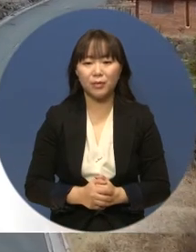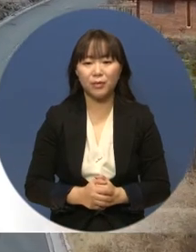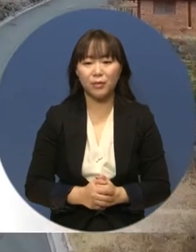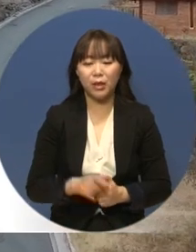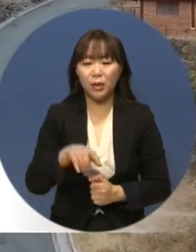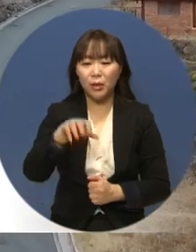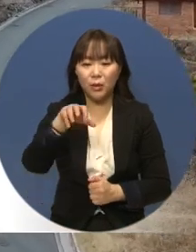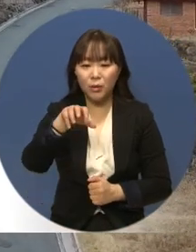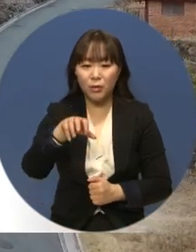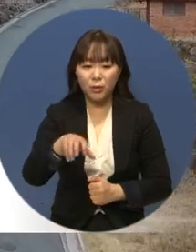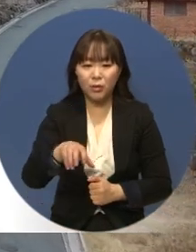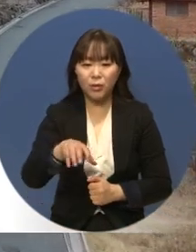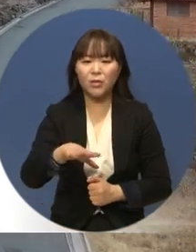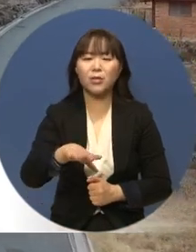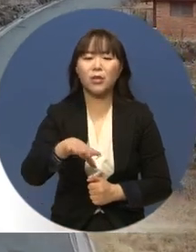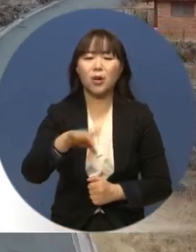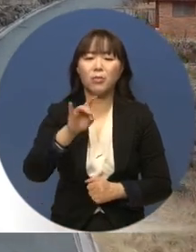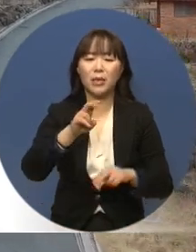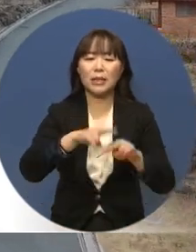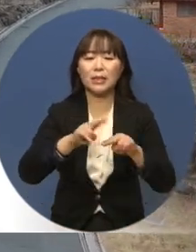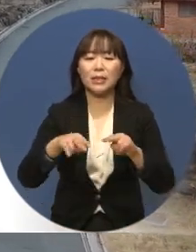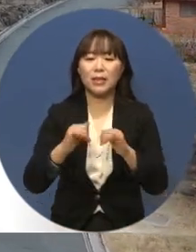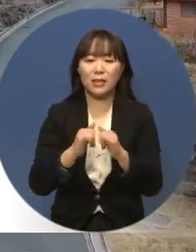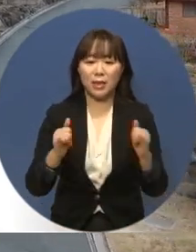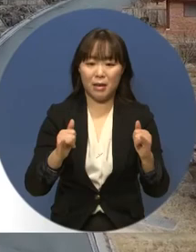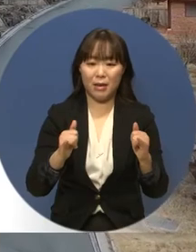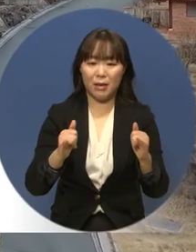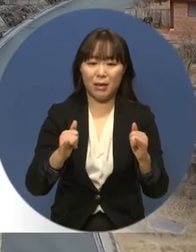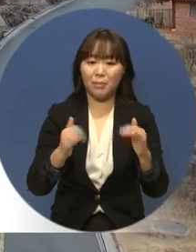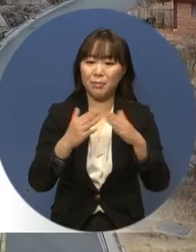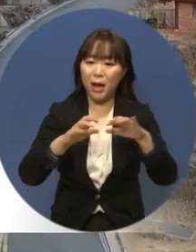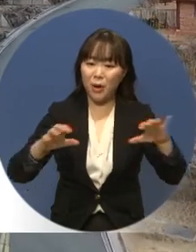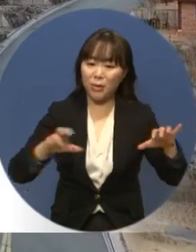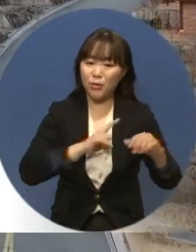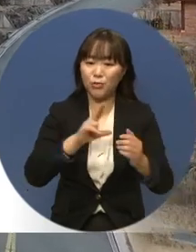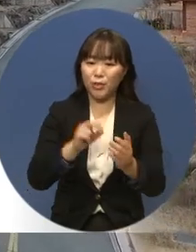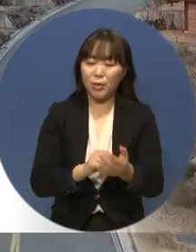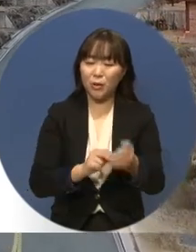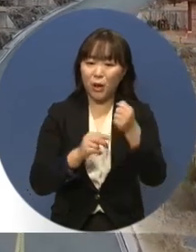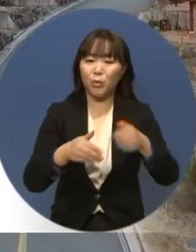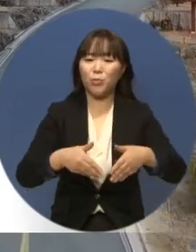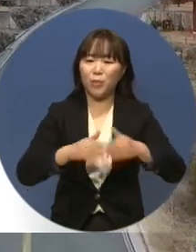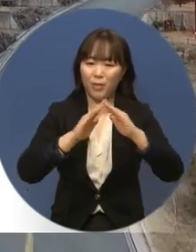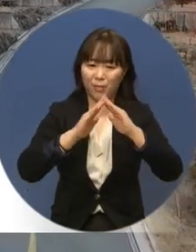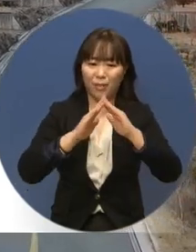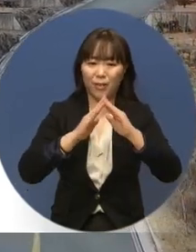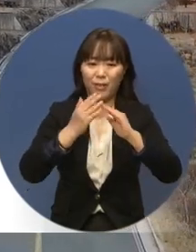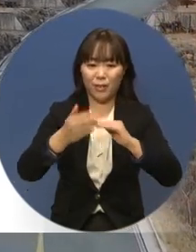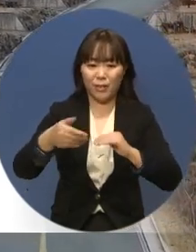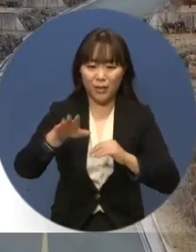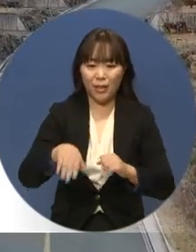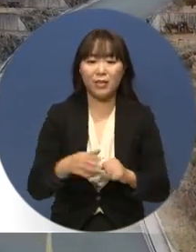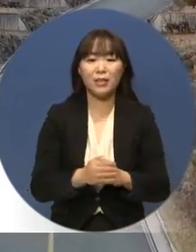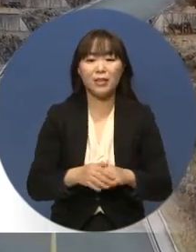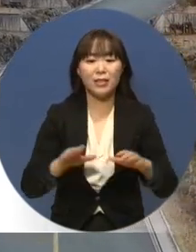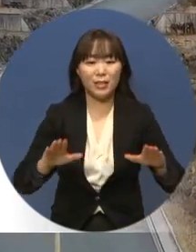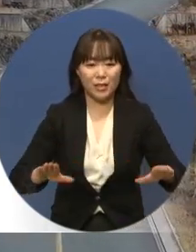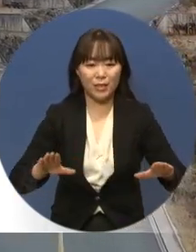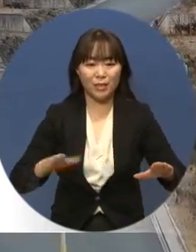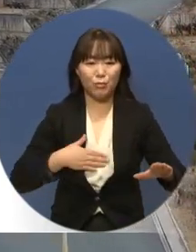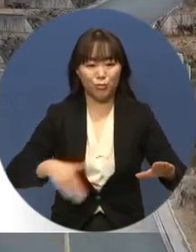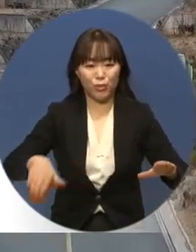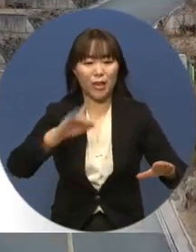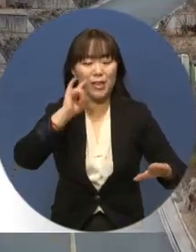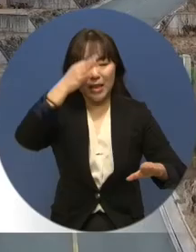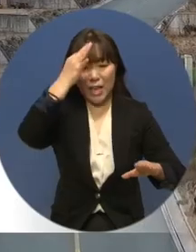마을은 처음에 은퇴자 마을로 테마를 갖고 만든 마을인데 지금은 저희가 이제